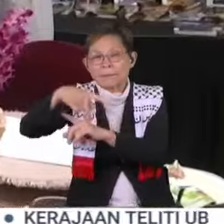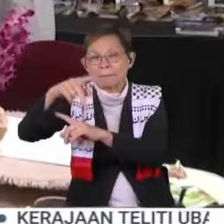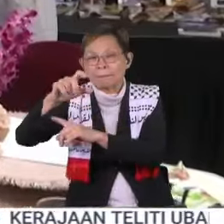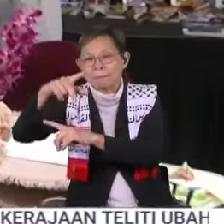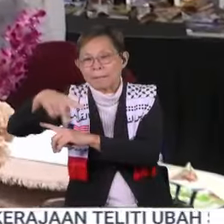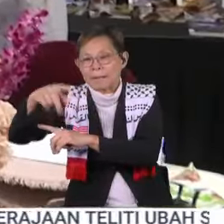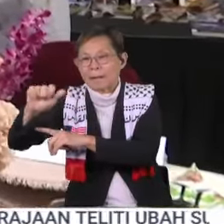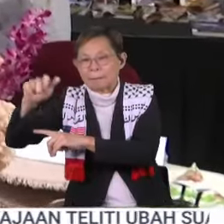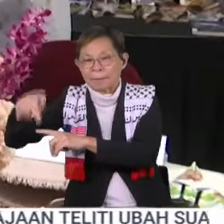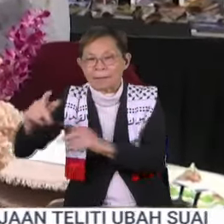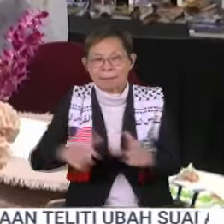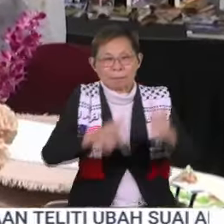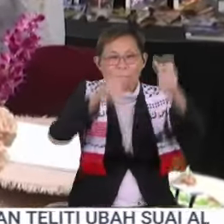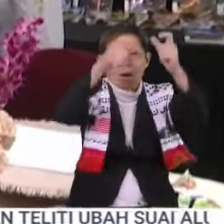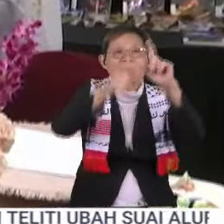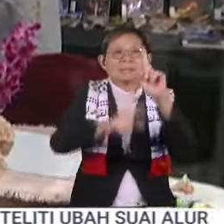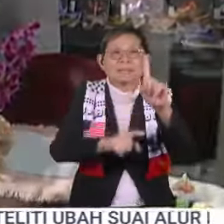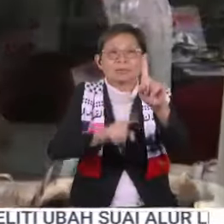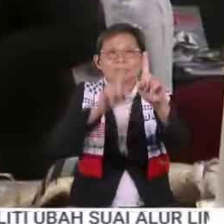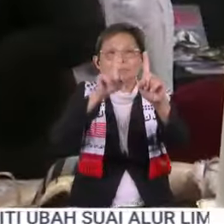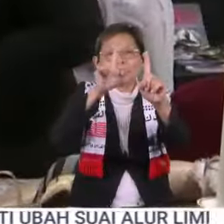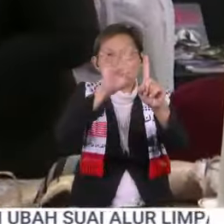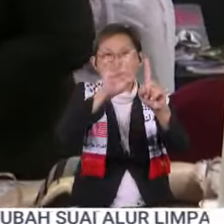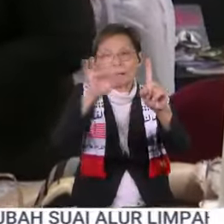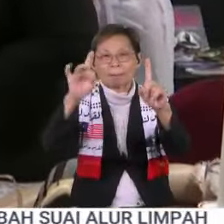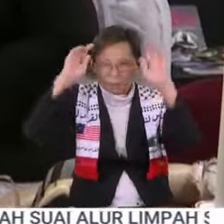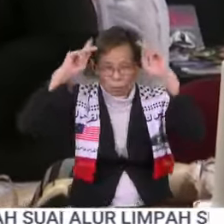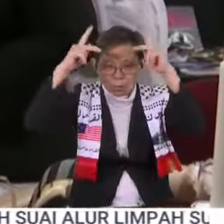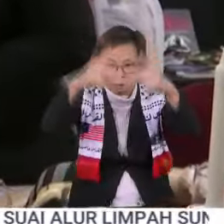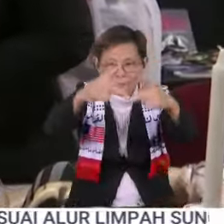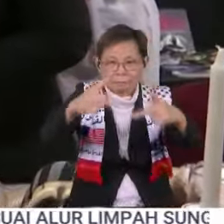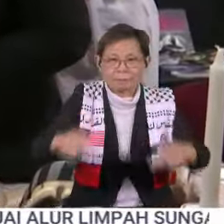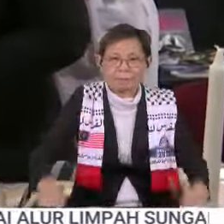Menara Kuantan 188 Kuantan.